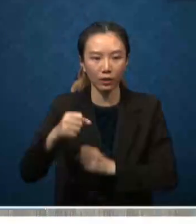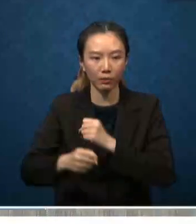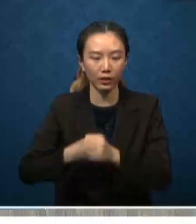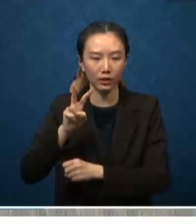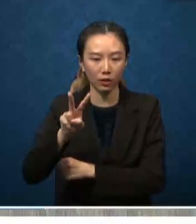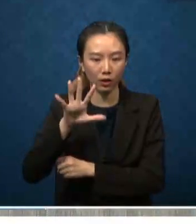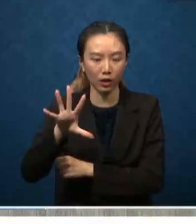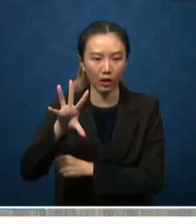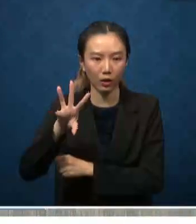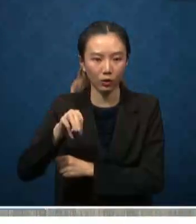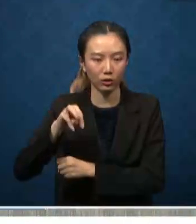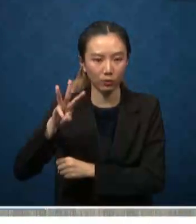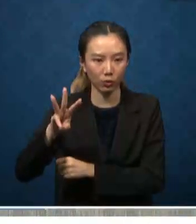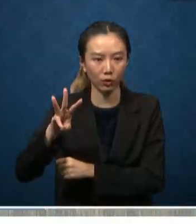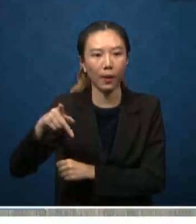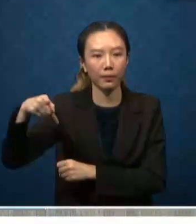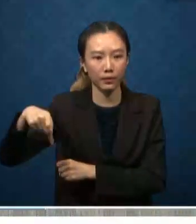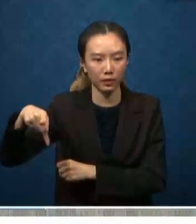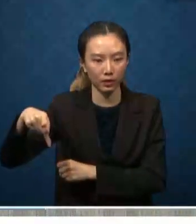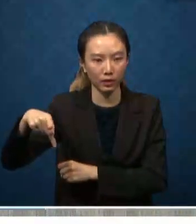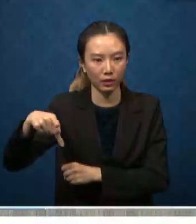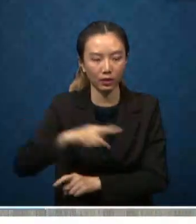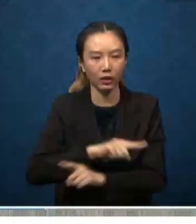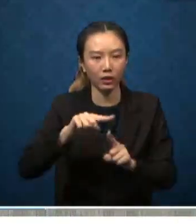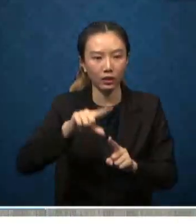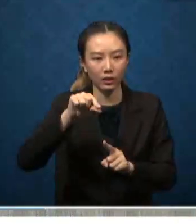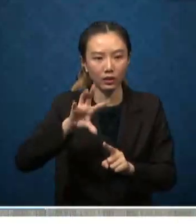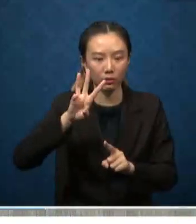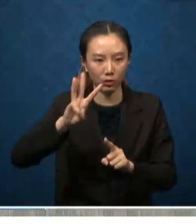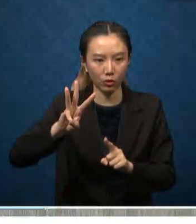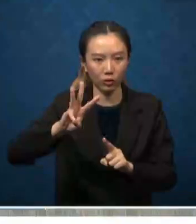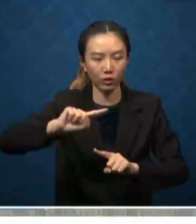14/2566เป็นพิเศษเมื่อวันที่